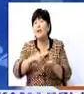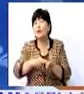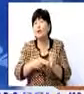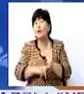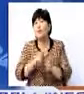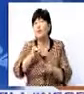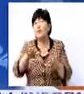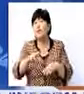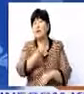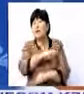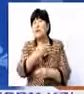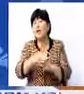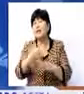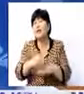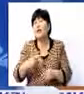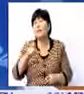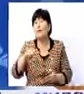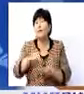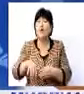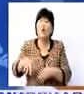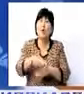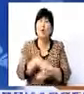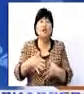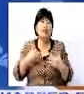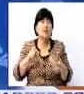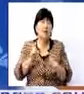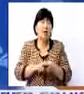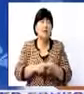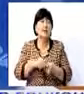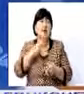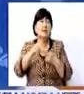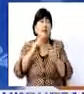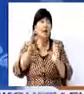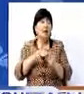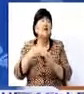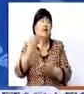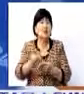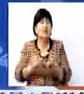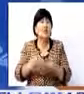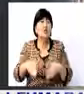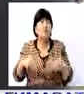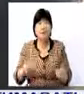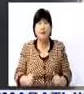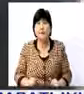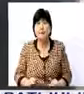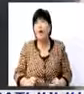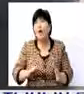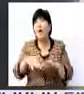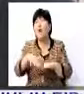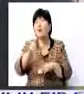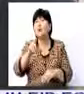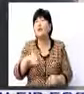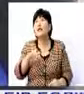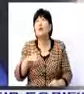өткен жиынға медицина саласының мамандары қатысып, тұрғындардың денсаулығына қатысты шағымдарын тыңдады, кеңес берді. Ауыл тұрғыны